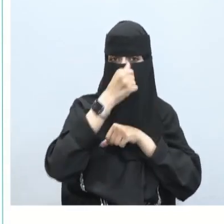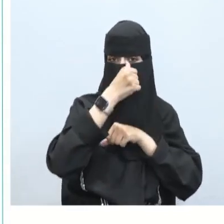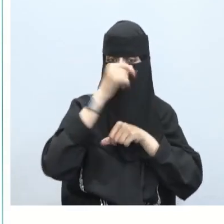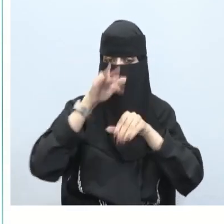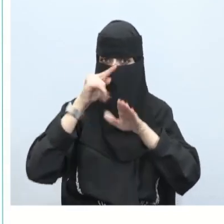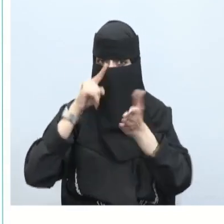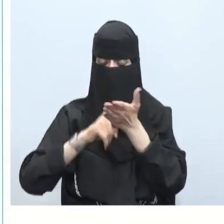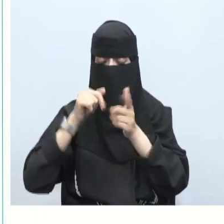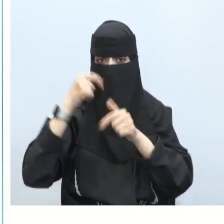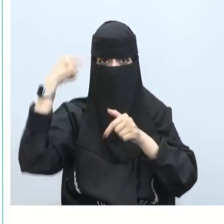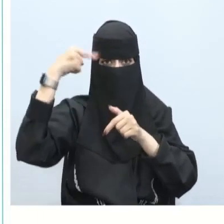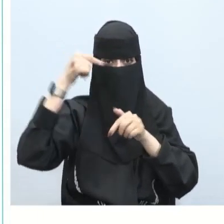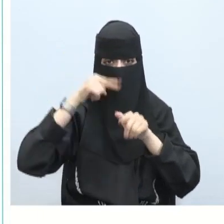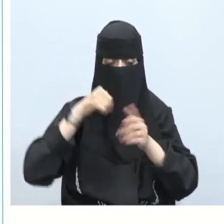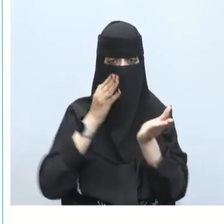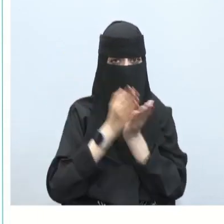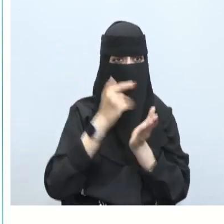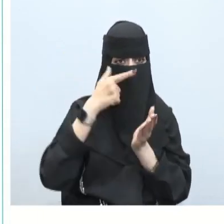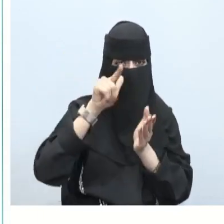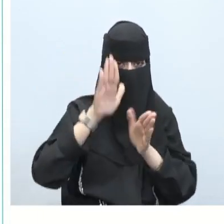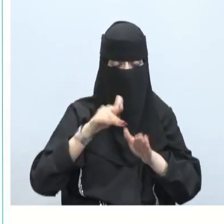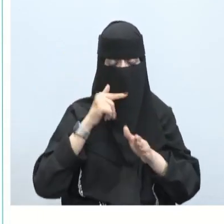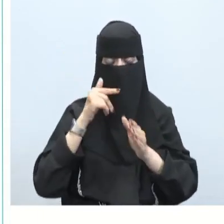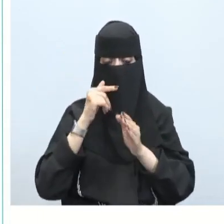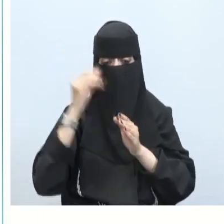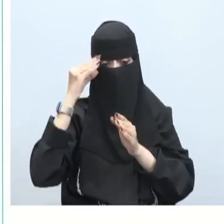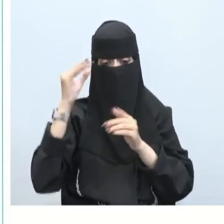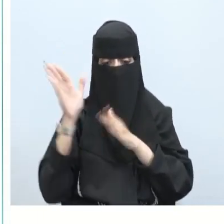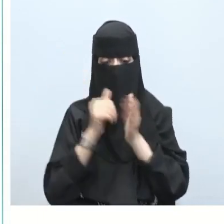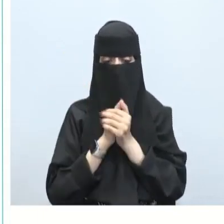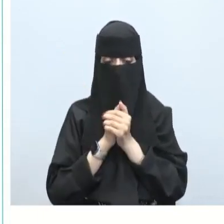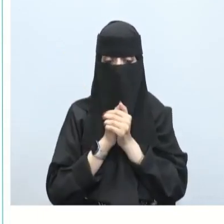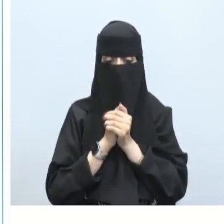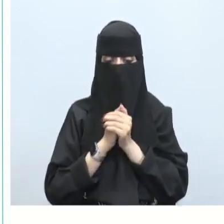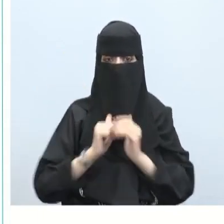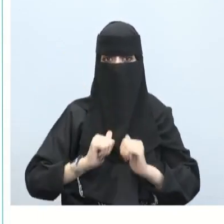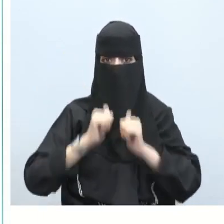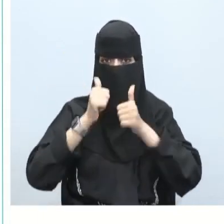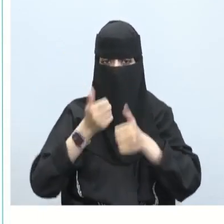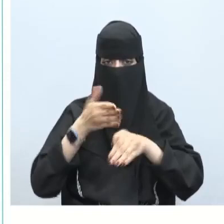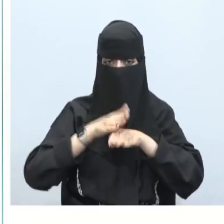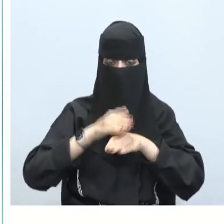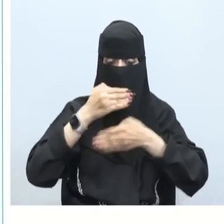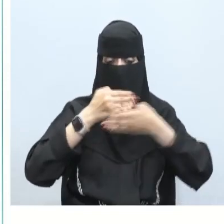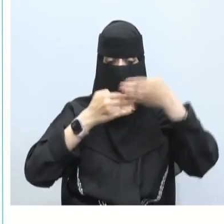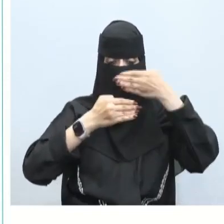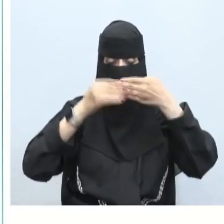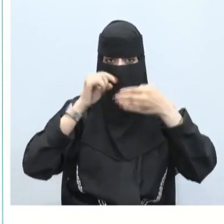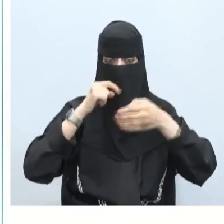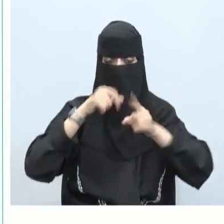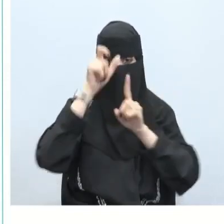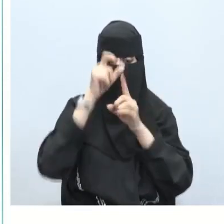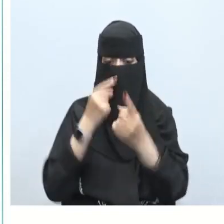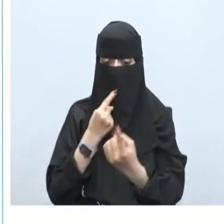يجب ان يكون التفكير بطريقه صحيحه بشكل علمي ايضا نحن ذكرنا